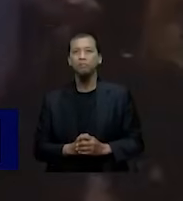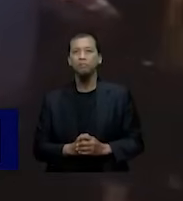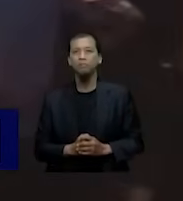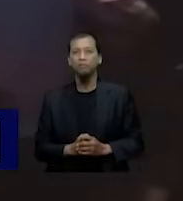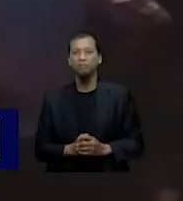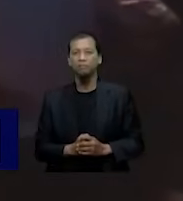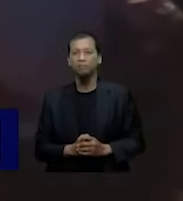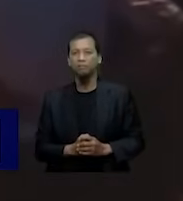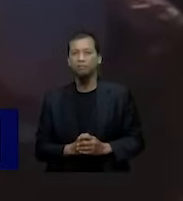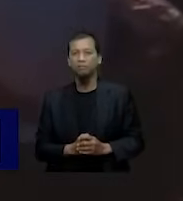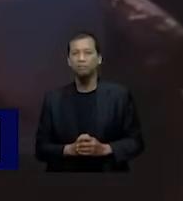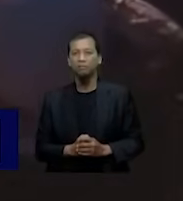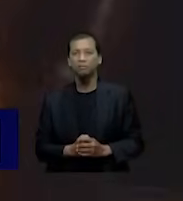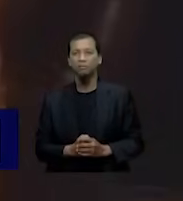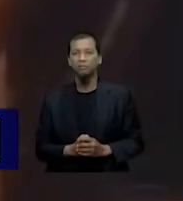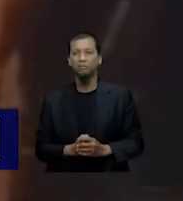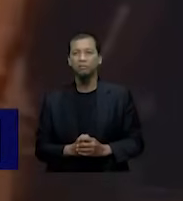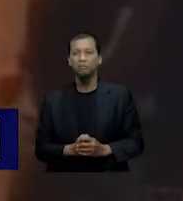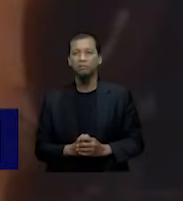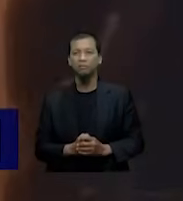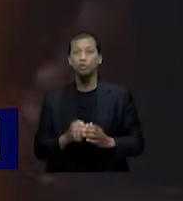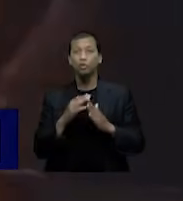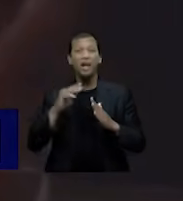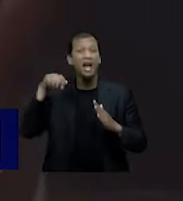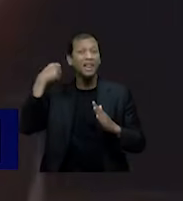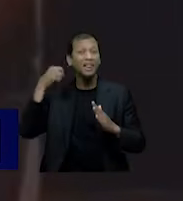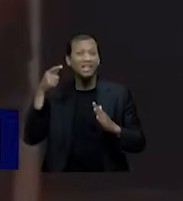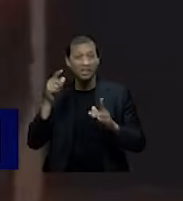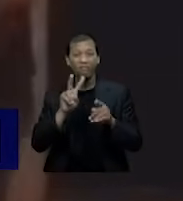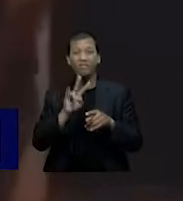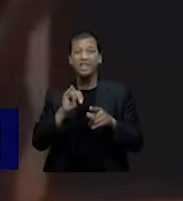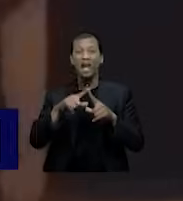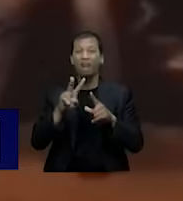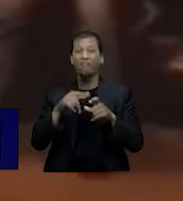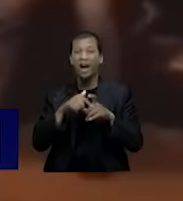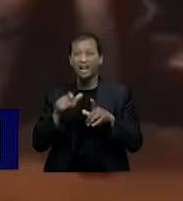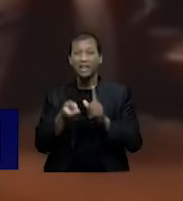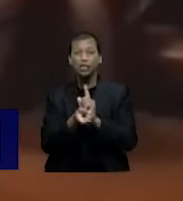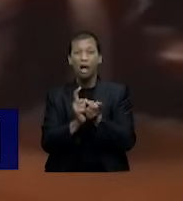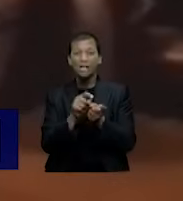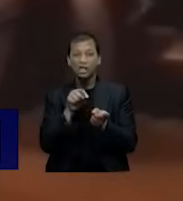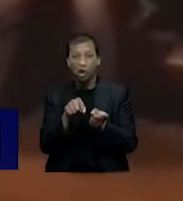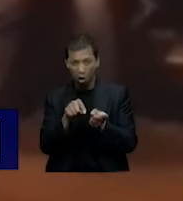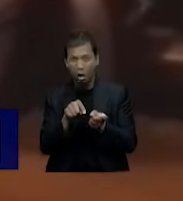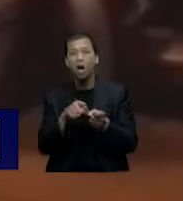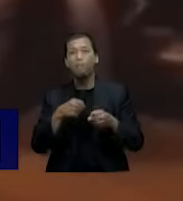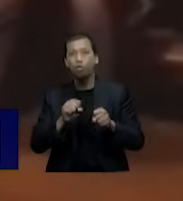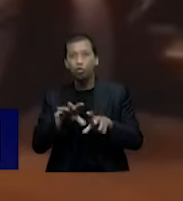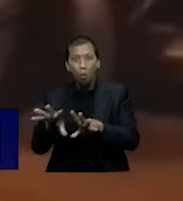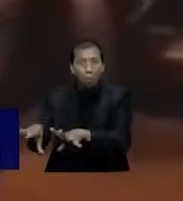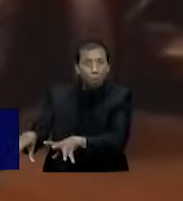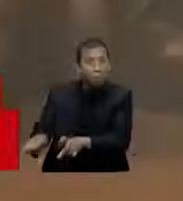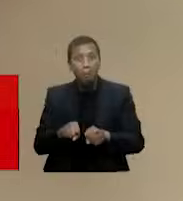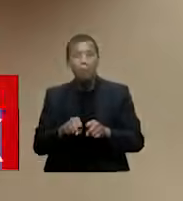Rumah artis Via Valen di Sidoarjo, Jawa Timur digeruduk warga. Adik Via Valen diduga terlibat penggelapan motor.